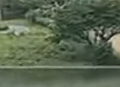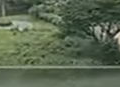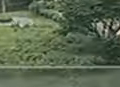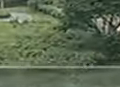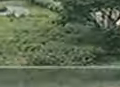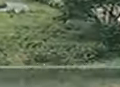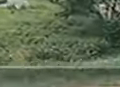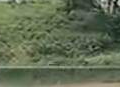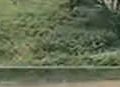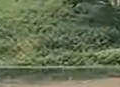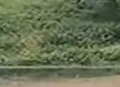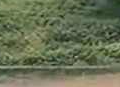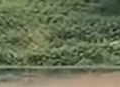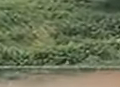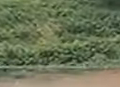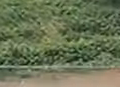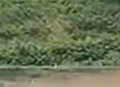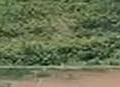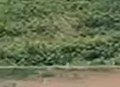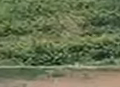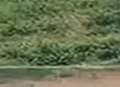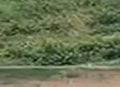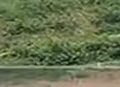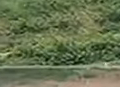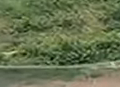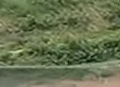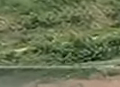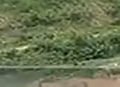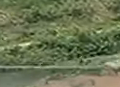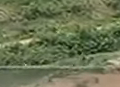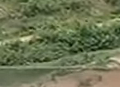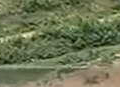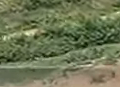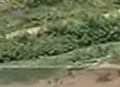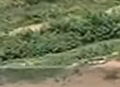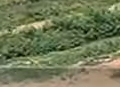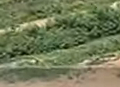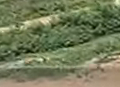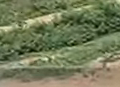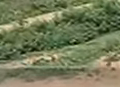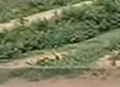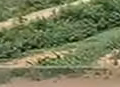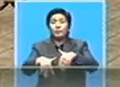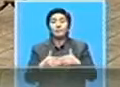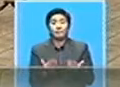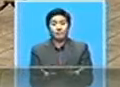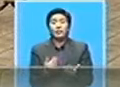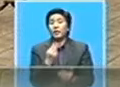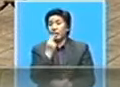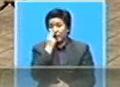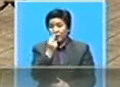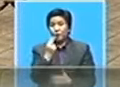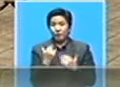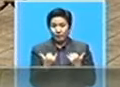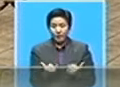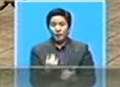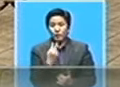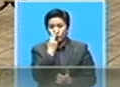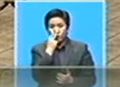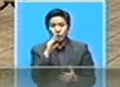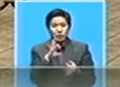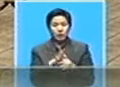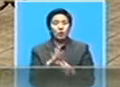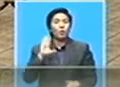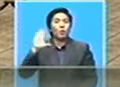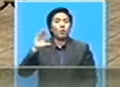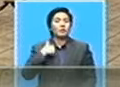ได้จะสามารถที่จะแบ่งปันเฉลี่ยให้กับบุคคลอื่นๆที่ขาดแคลนที่ดินอยู่อาศัยด้วยนายกรัฐมนตรีและหัวหน้าคสช.ยังเรียก